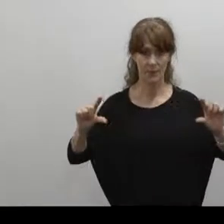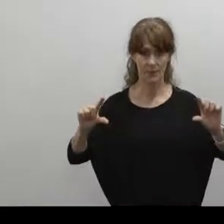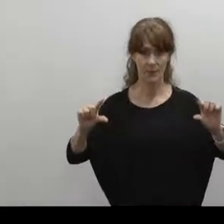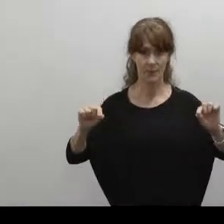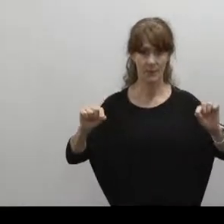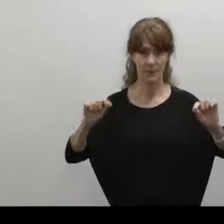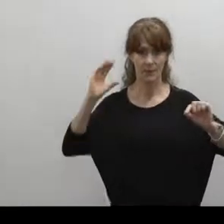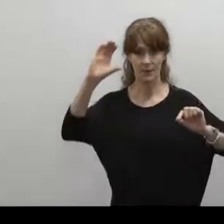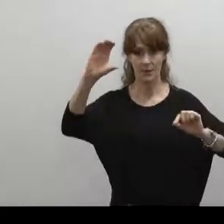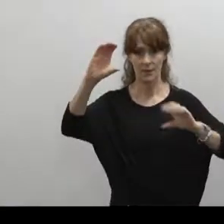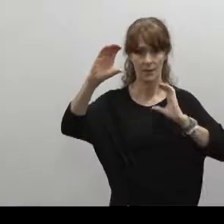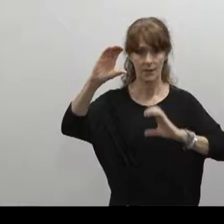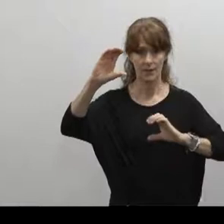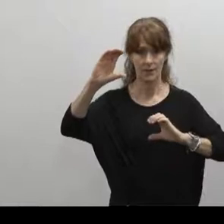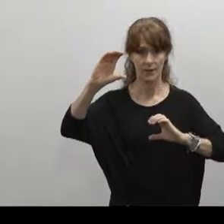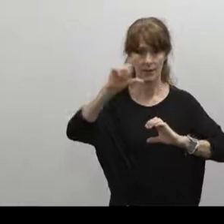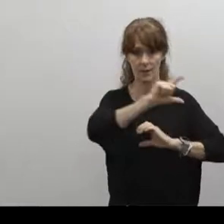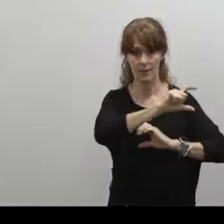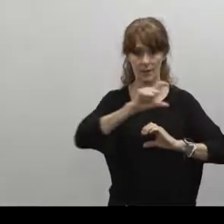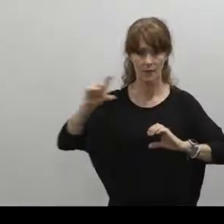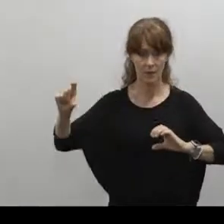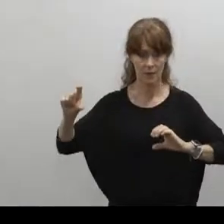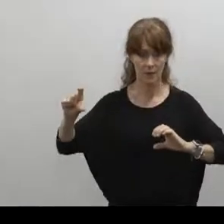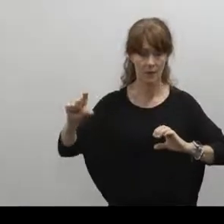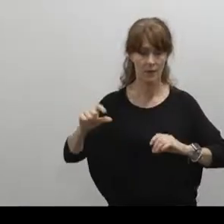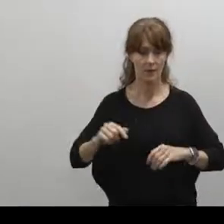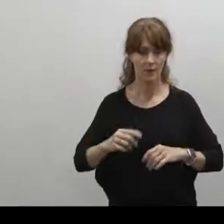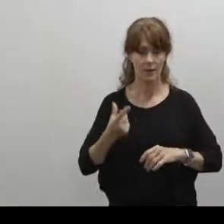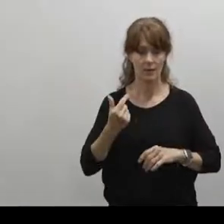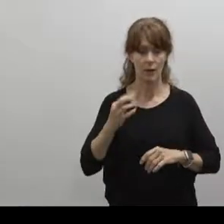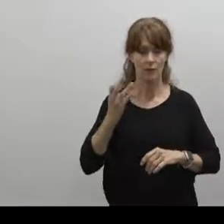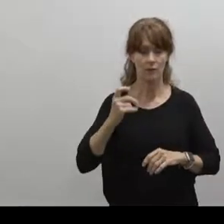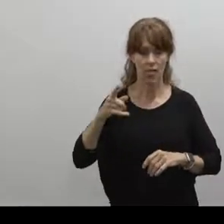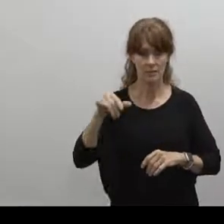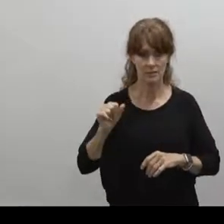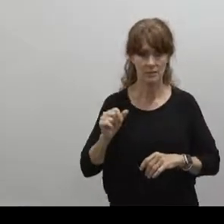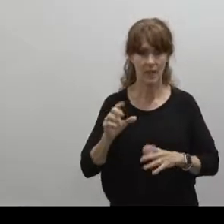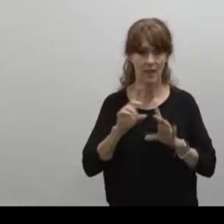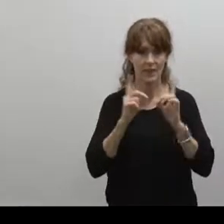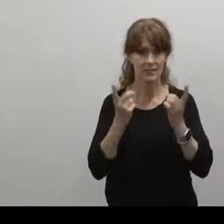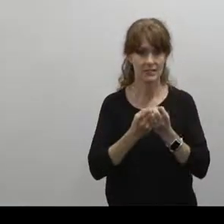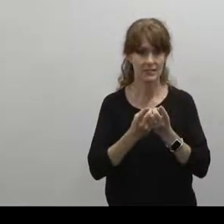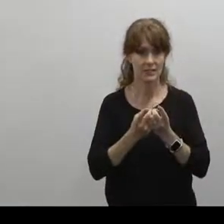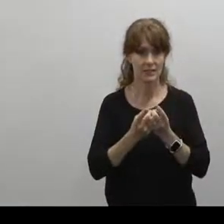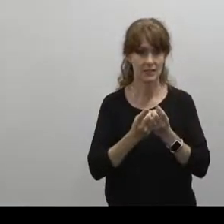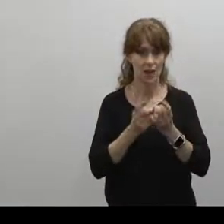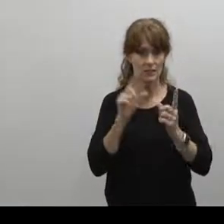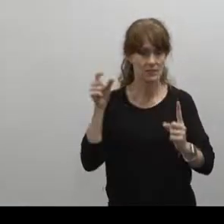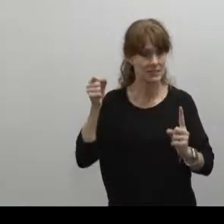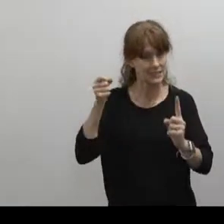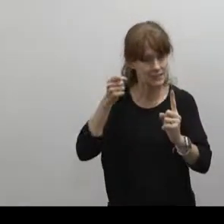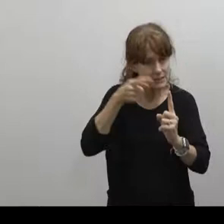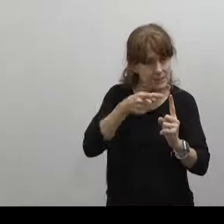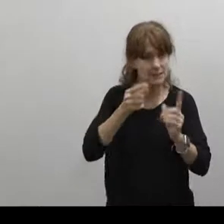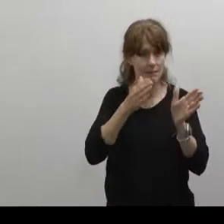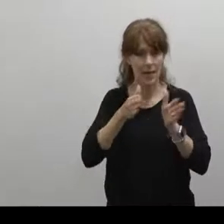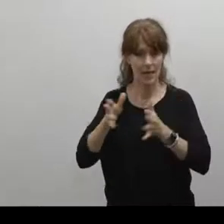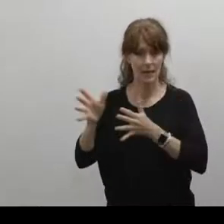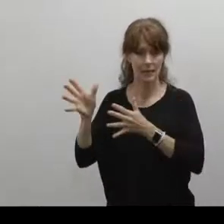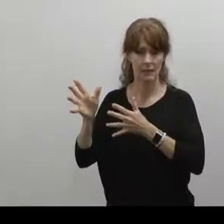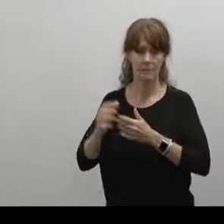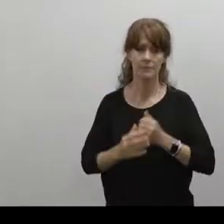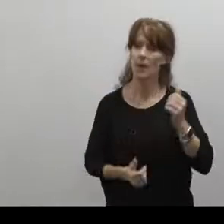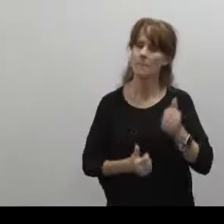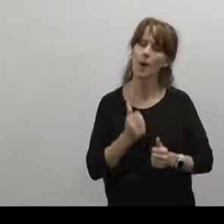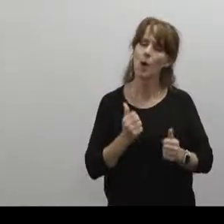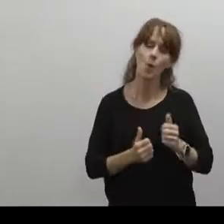sầm khán ná này dương ở bên đất mưu cứ tha về miền ở cây ca sầm rạp cân ca mạc ca sả lạ riêng cụ đá hay năng cùng rung sầm